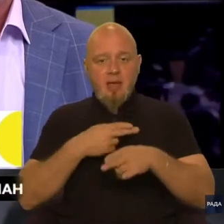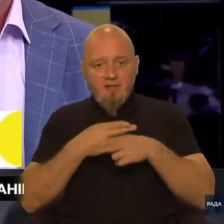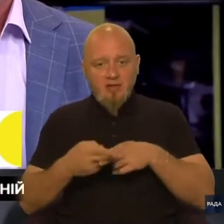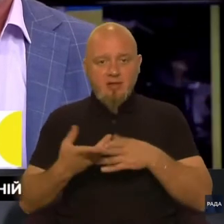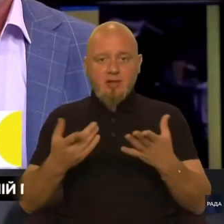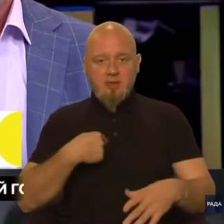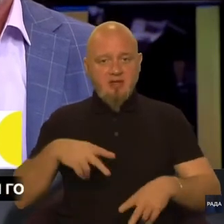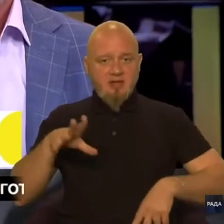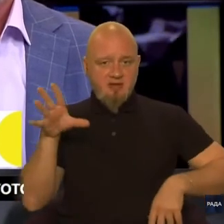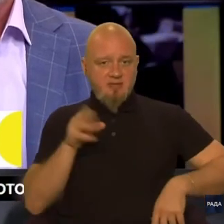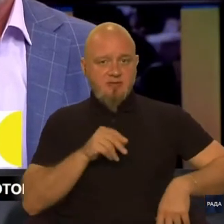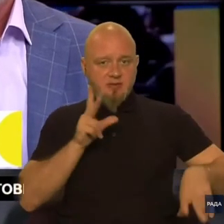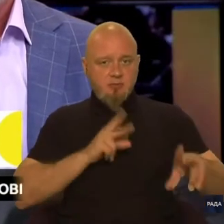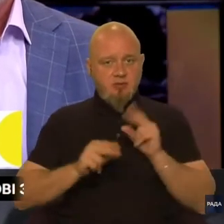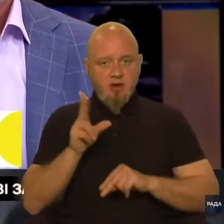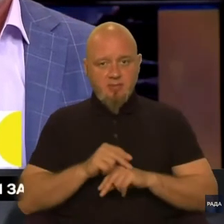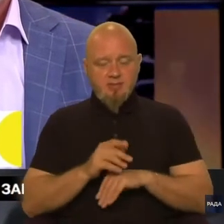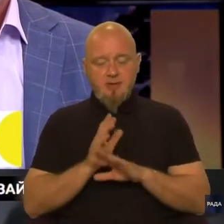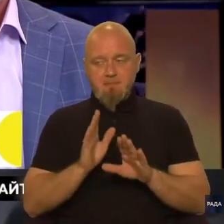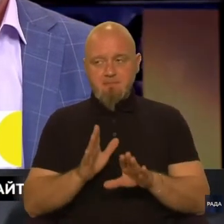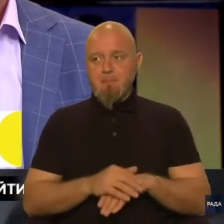ми всі сподіваємось